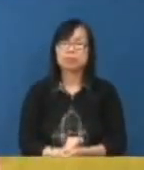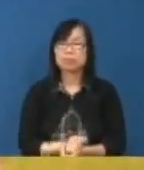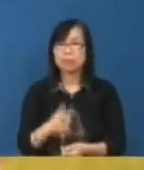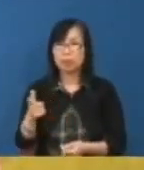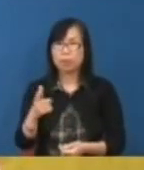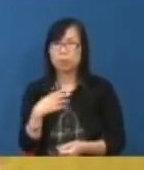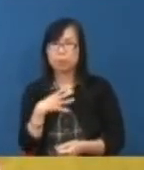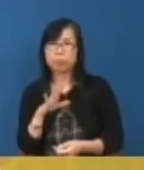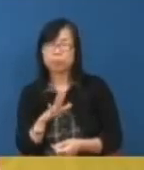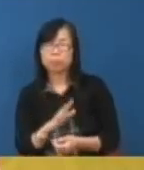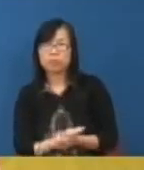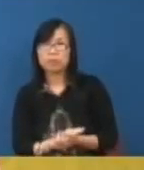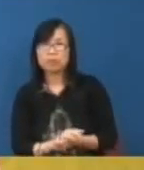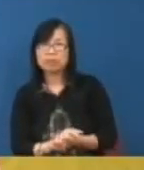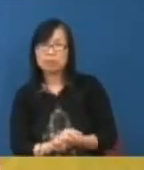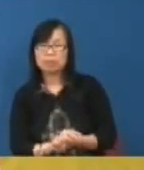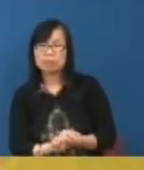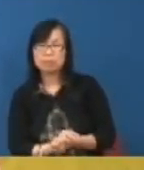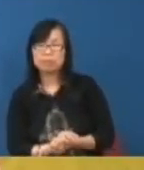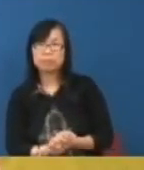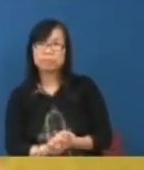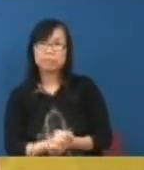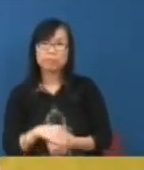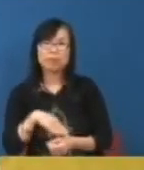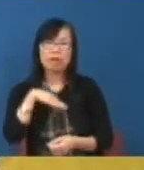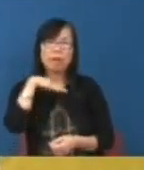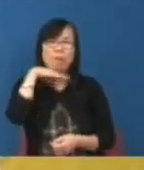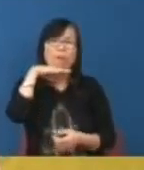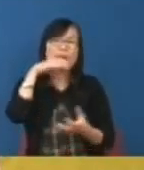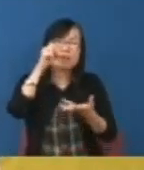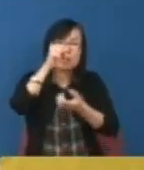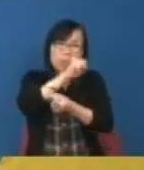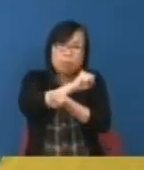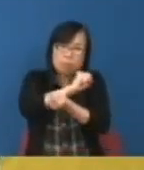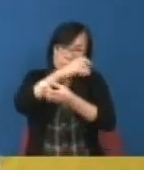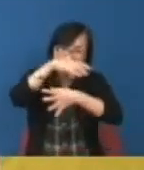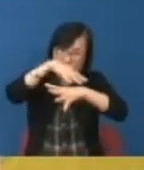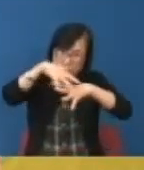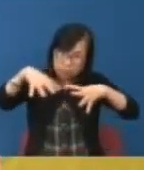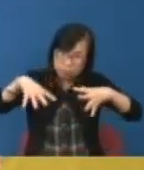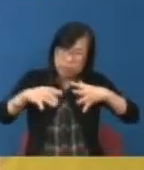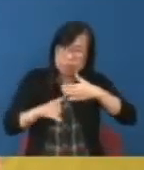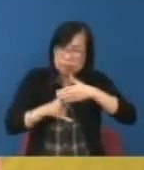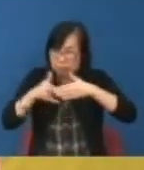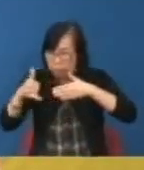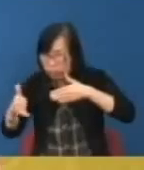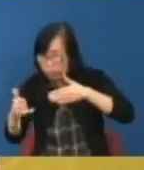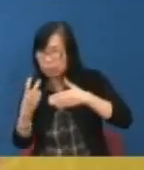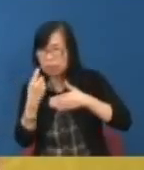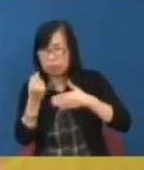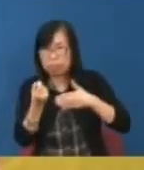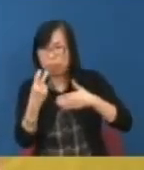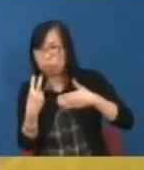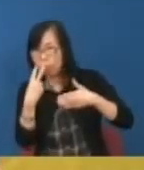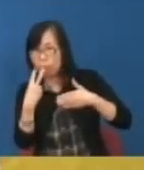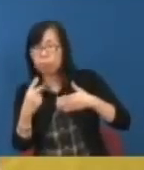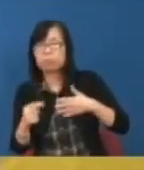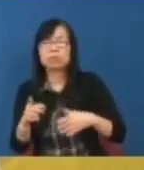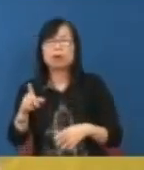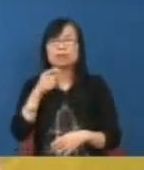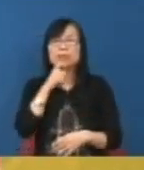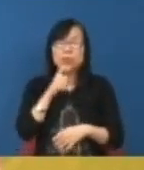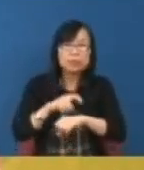就係、是，咦？我都係喺一個。困局裏面找出這個生存的空間，甚至很多時候都